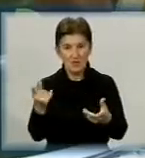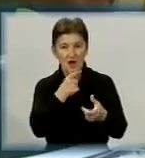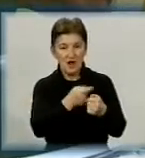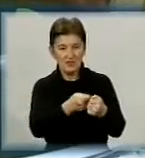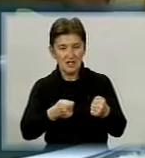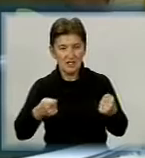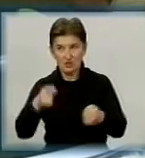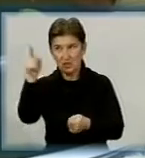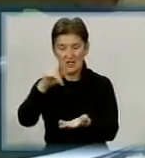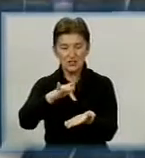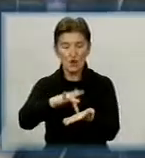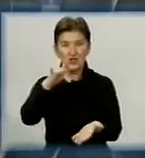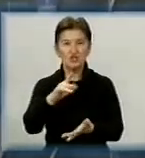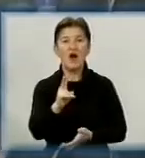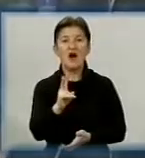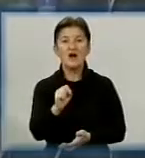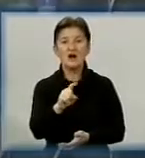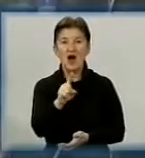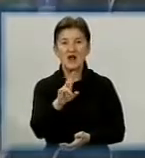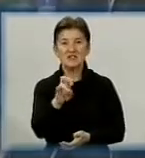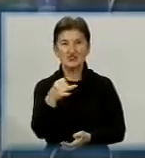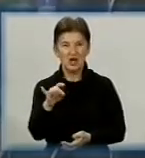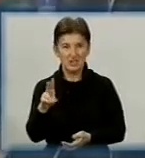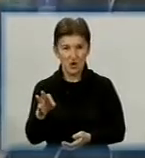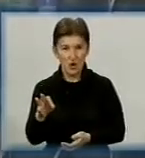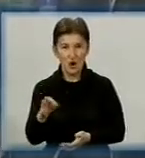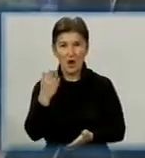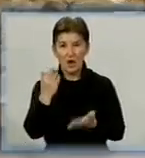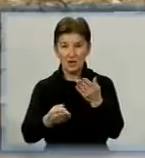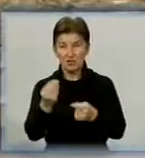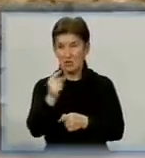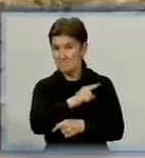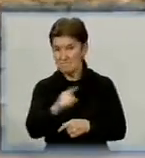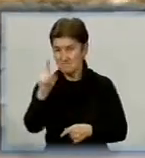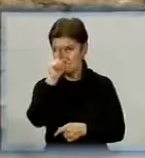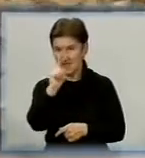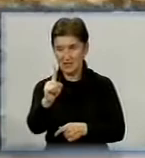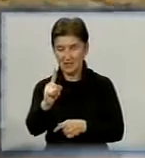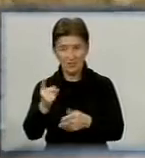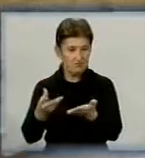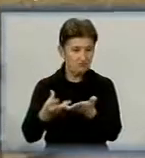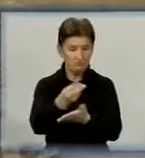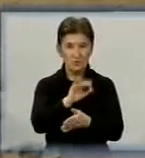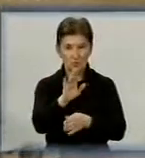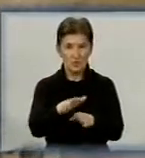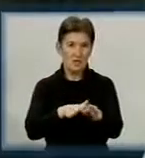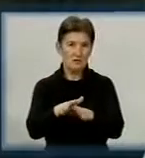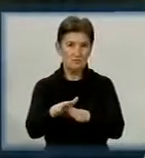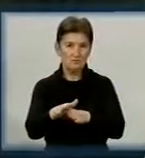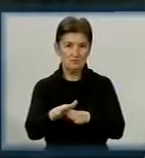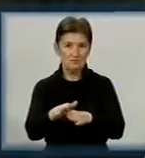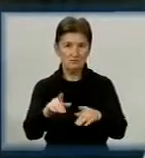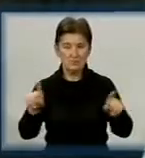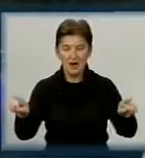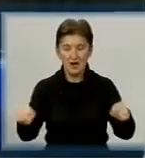столичне казначейство. Якщо гроші за місяць так і не надійдуть, бальнеологічні лікарні можна розпочинати процедуру банкрутства, каже її керівник. Коли